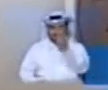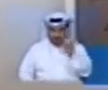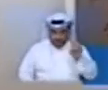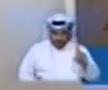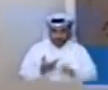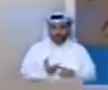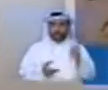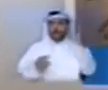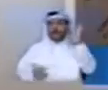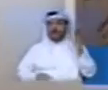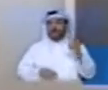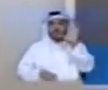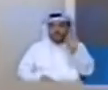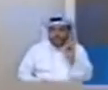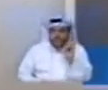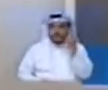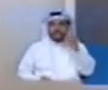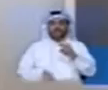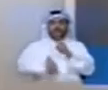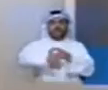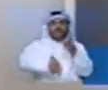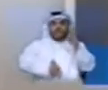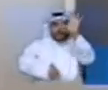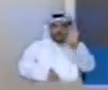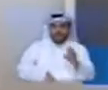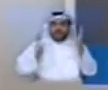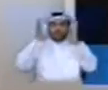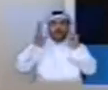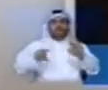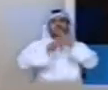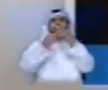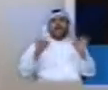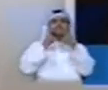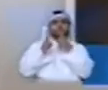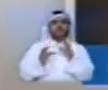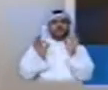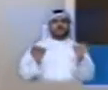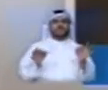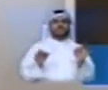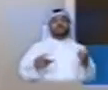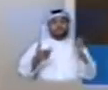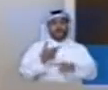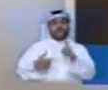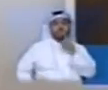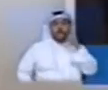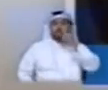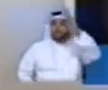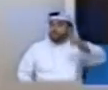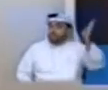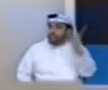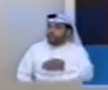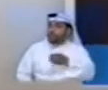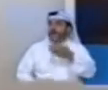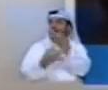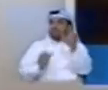الجيام، منع التسول ومنعناه بالداخل وبالخارج. ونبين هذه النقطة لكل من يتابعنا الآن، لمن